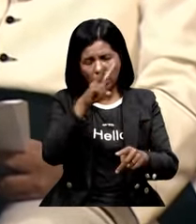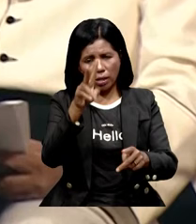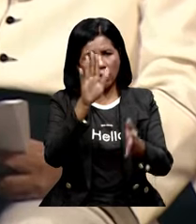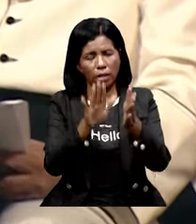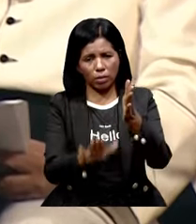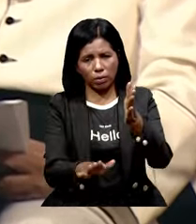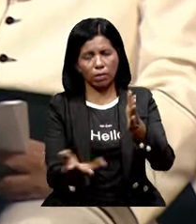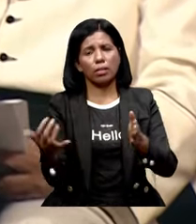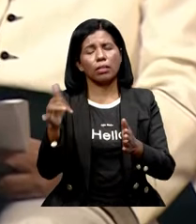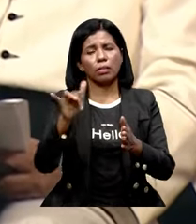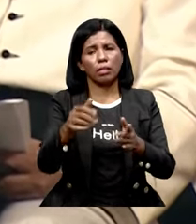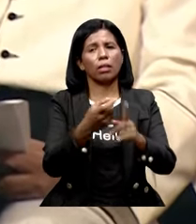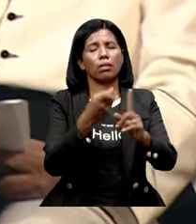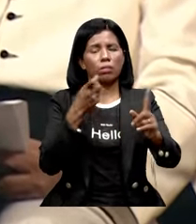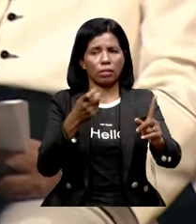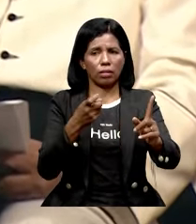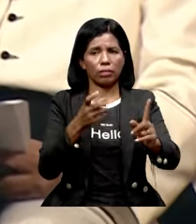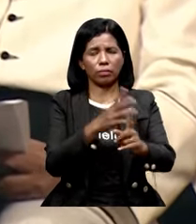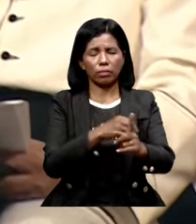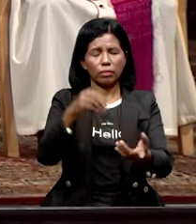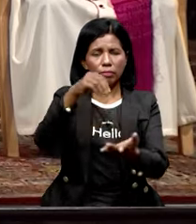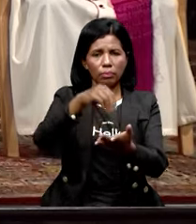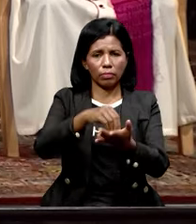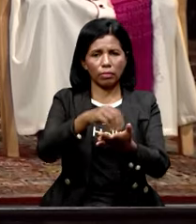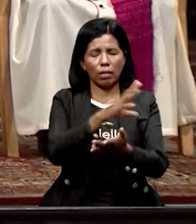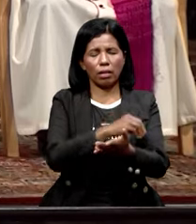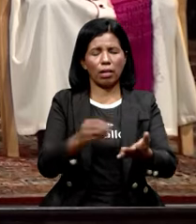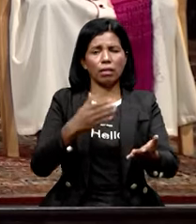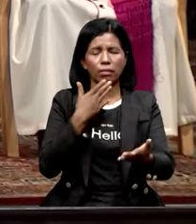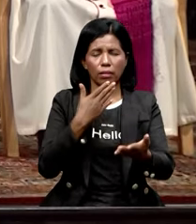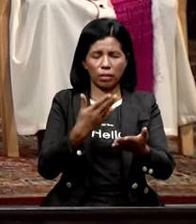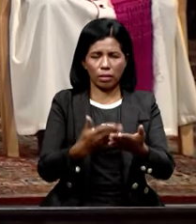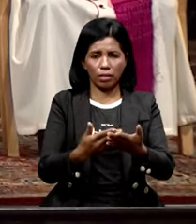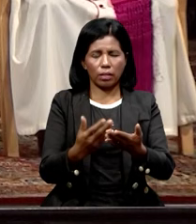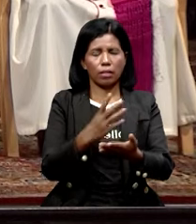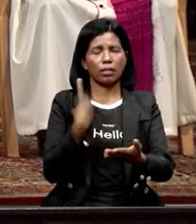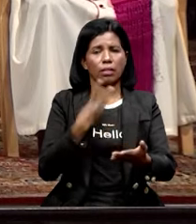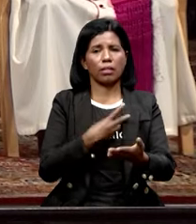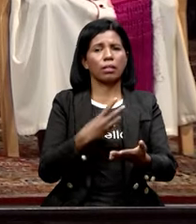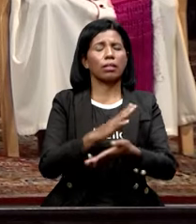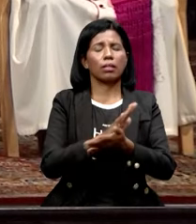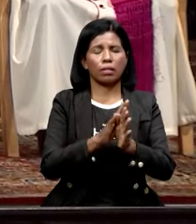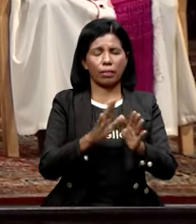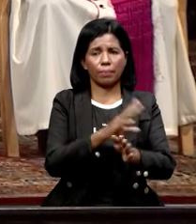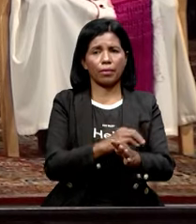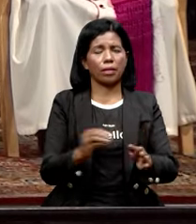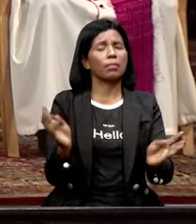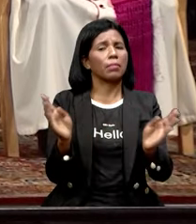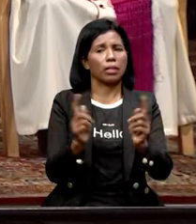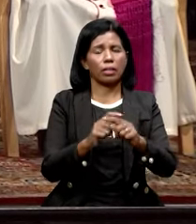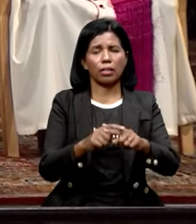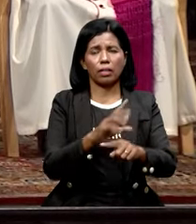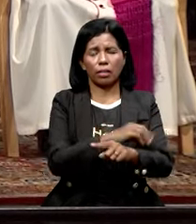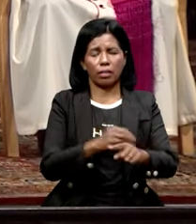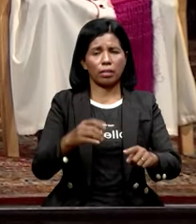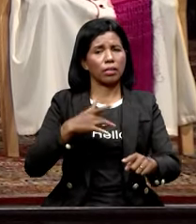mereka dari menara rasa aman dan keberhasilan kita. Sebaliknya, bela